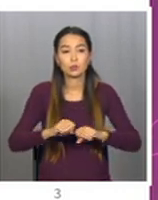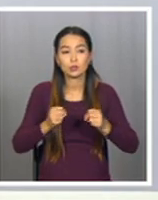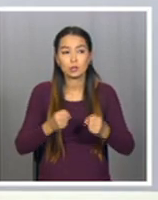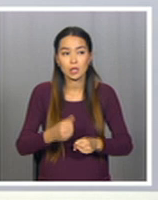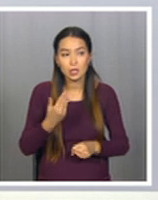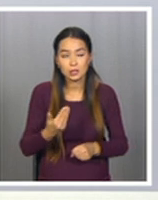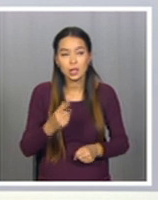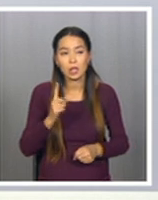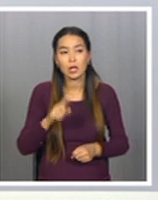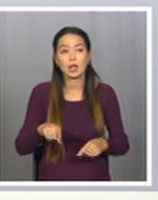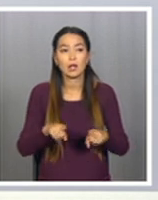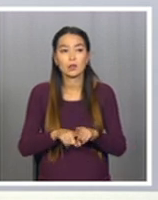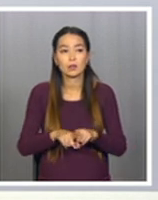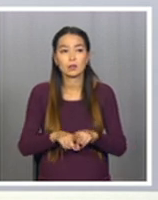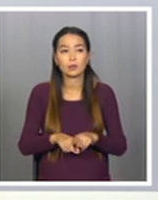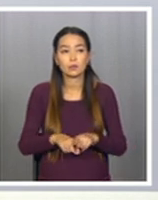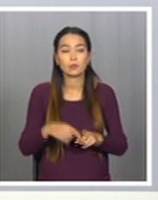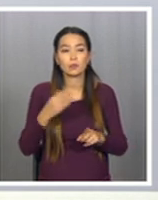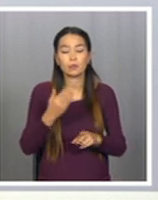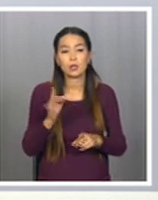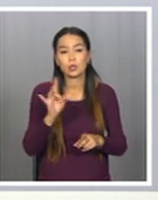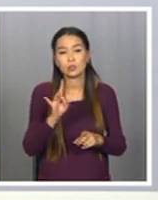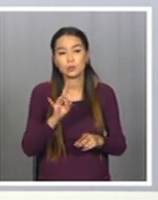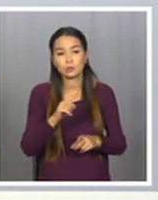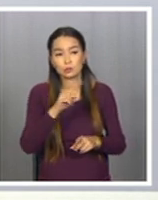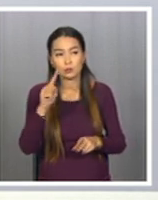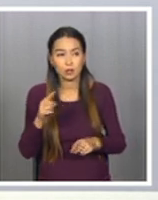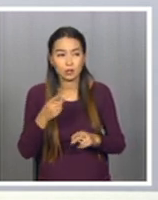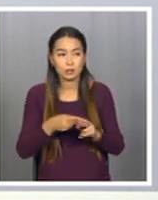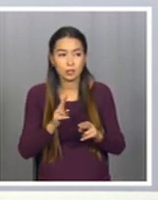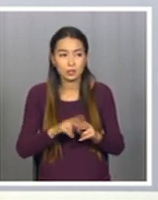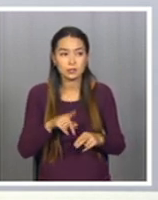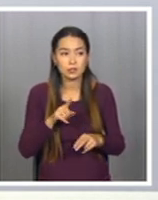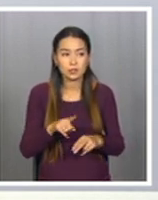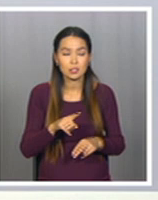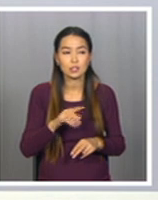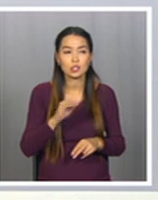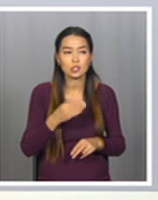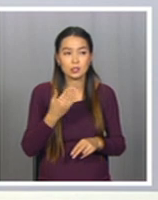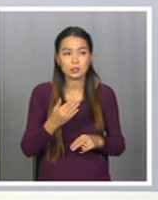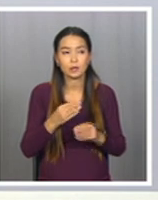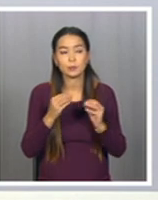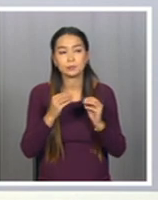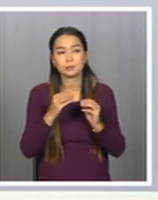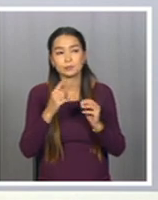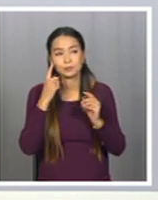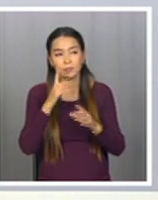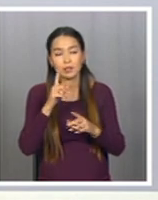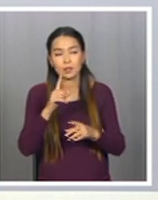Және өткізгіштің ұзындығын біліп, бізде электр өрісінің уақытын анықтайық, яғни таралу